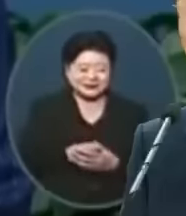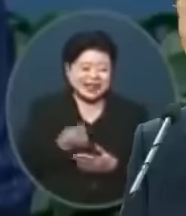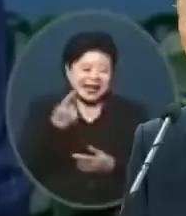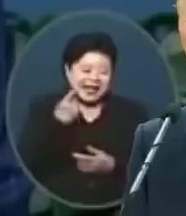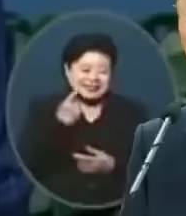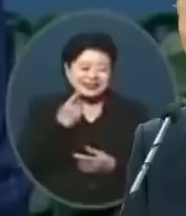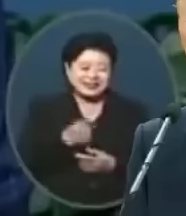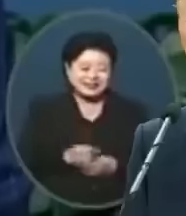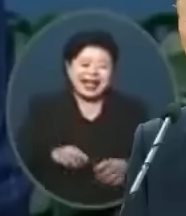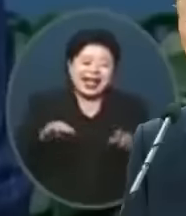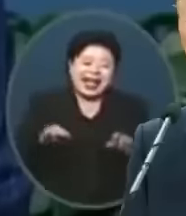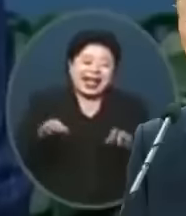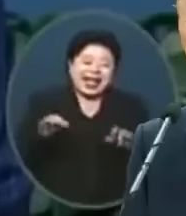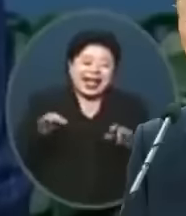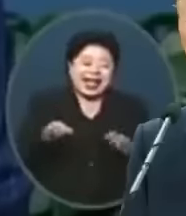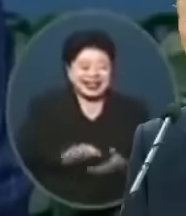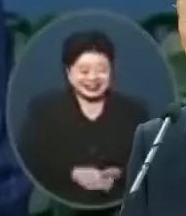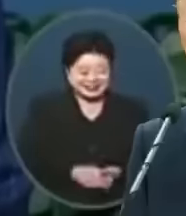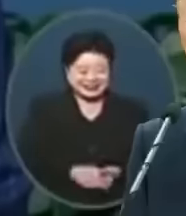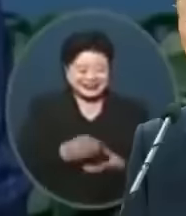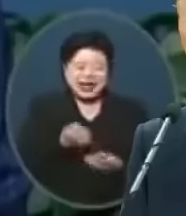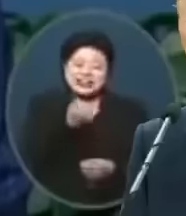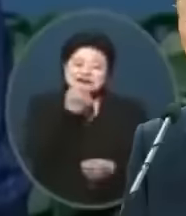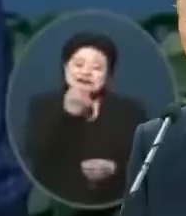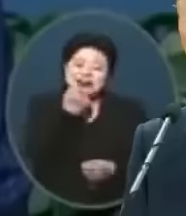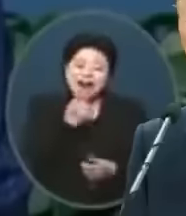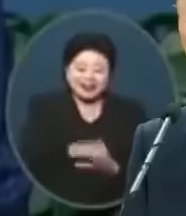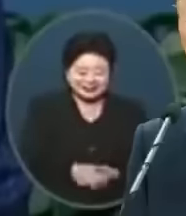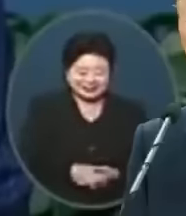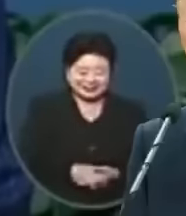가짜로 하루에 몇 번씩 웃으라고 그렇게 말합니다.